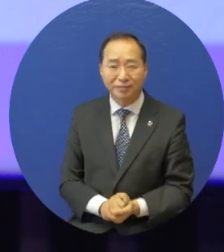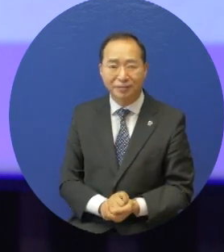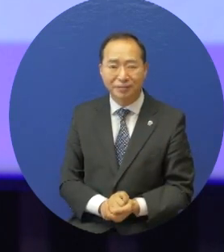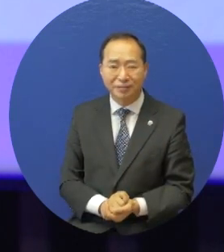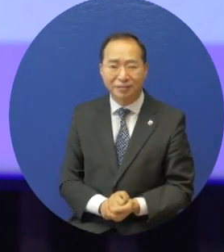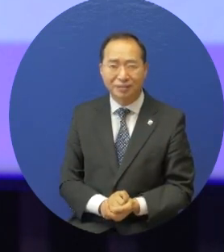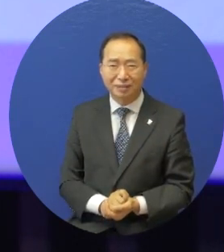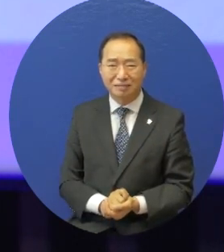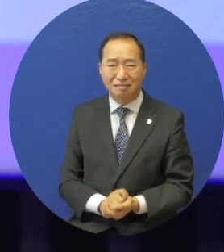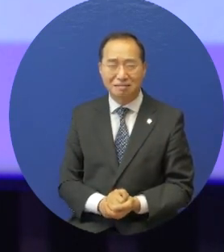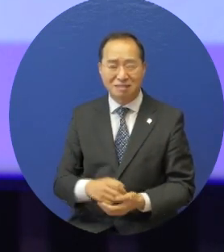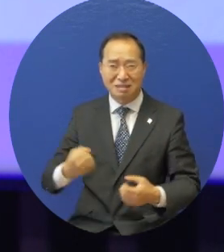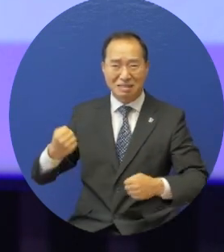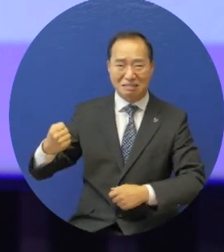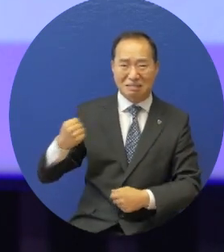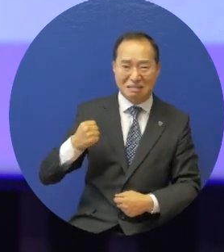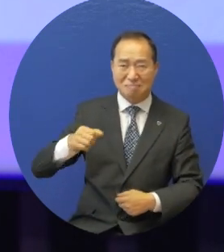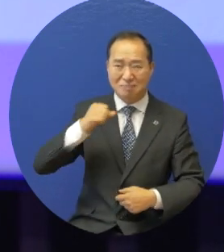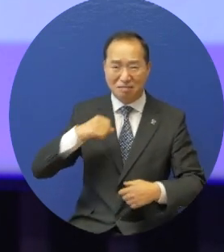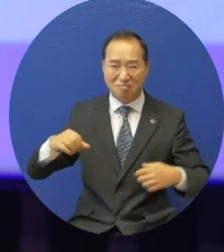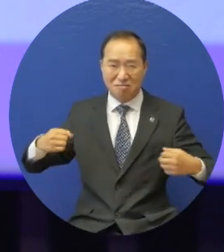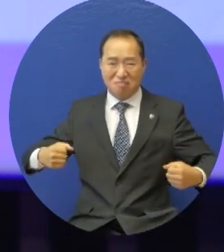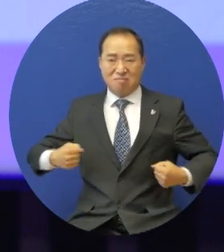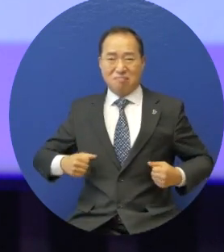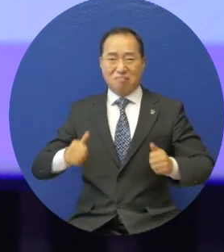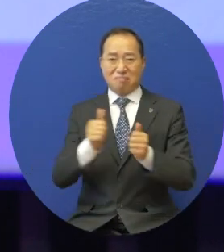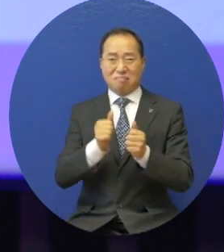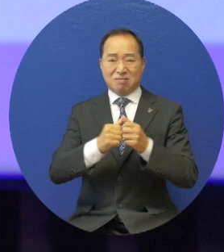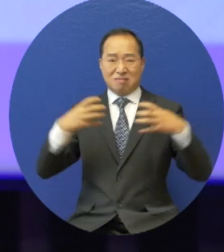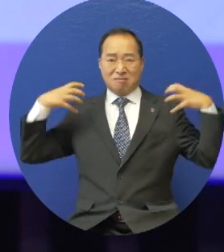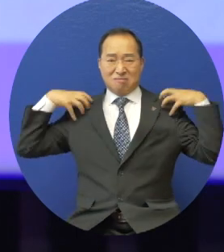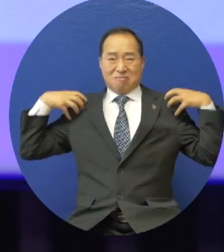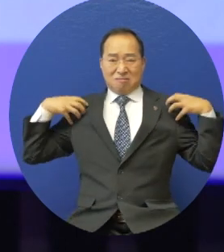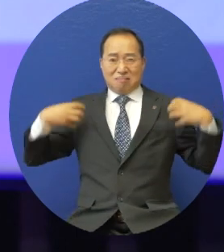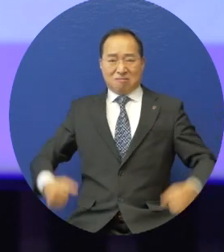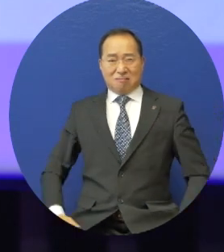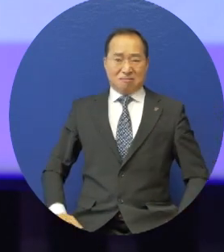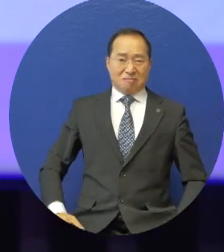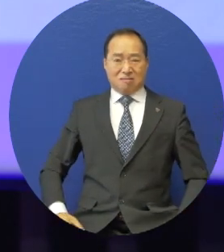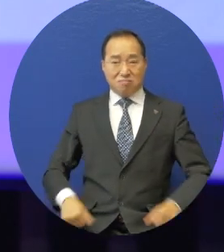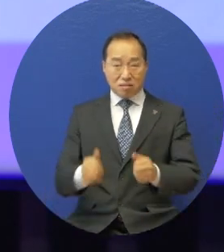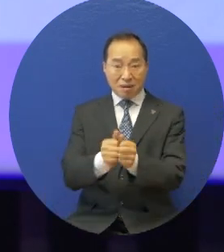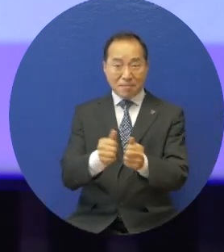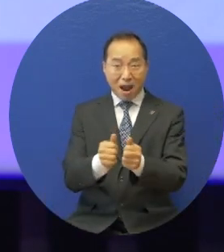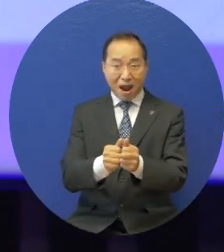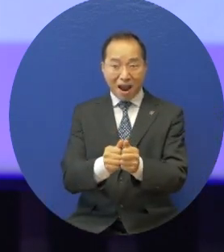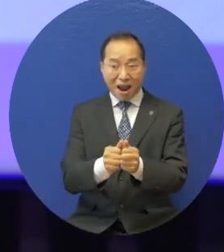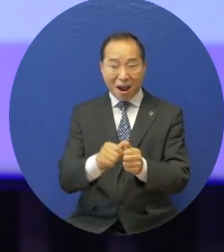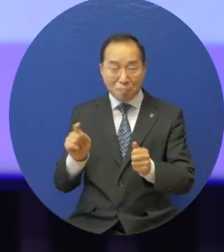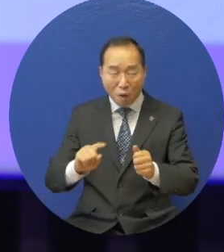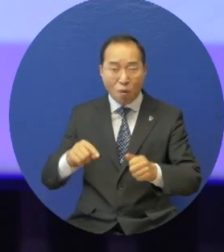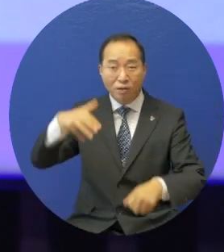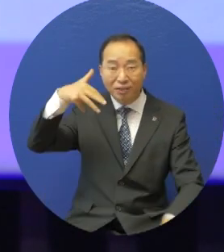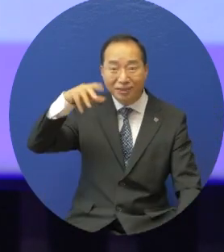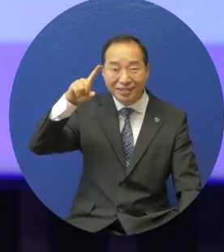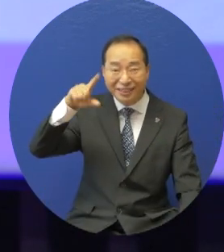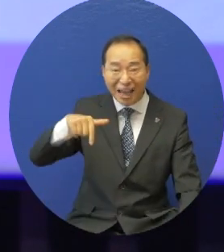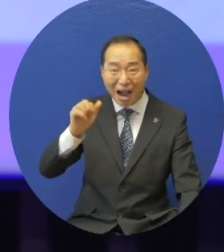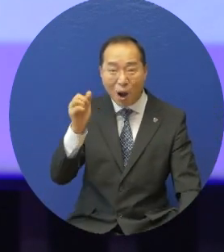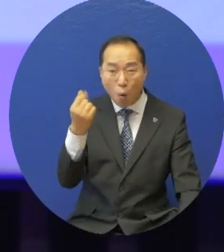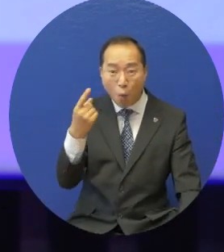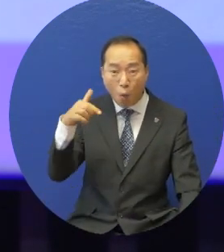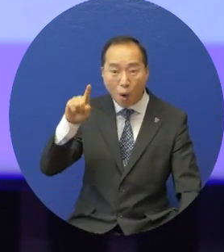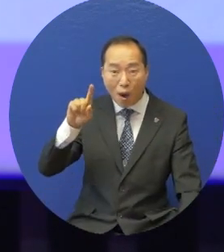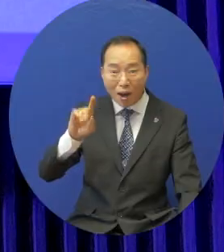굉장히 무력이 강하고 건장하고 멋있는 남성들이라고 우리가 이미지화할 수 있는 직업인데요. 착호갑사라고